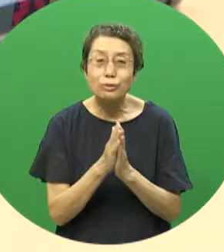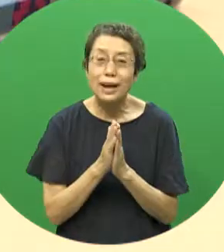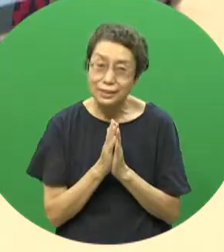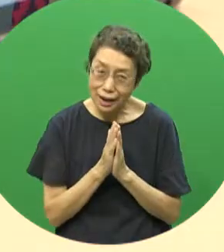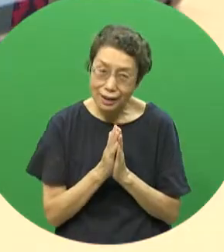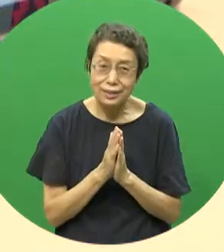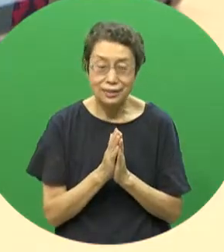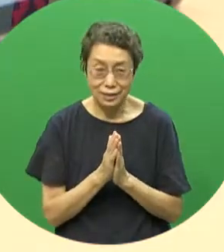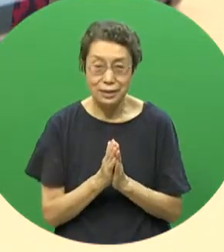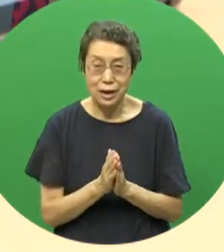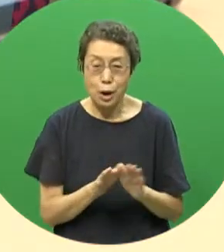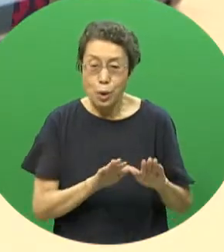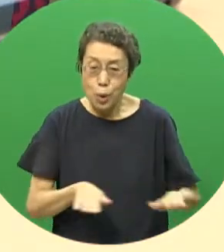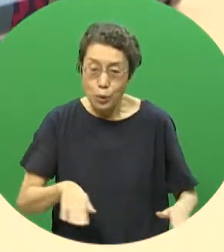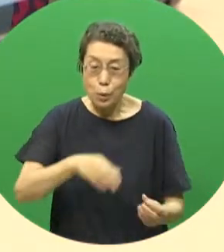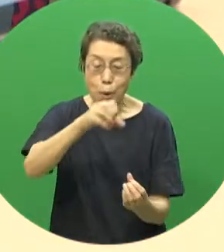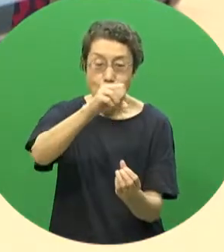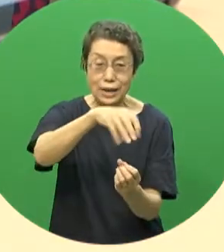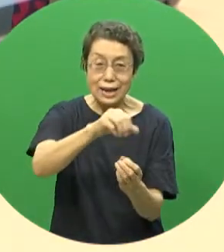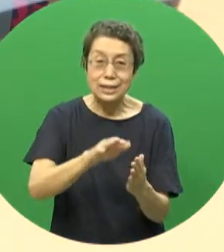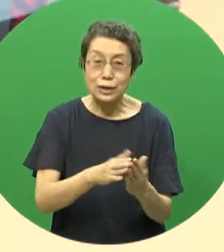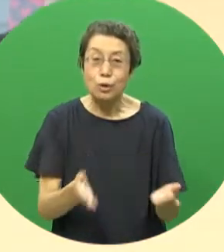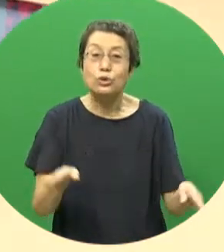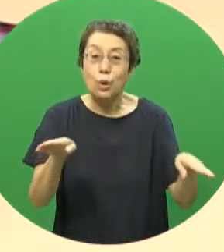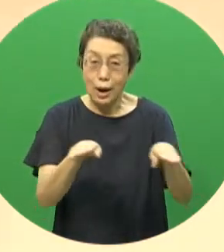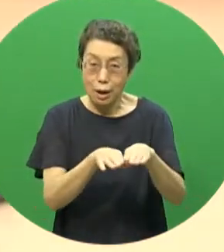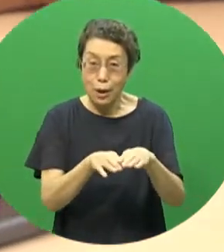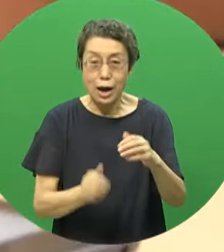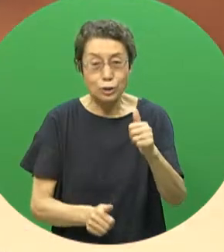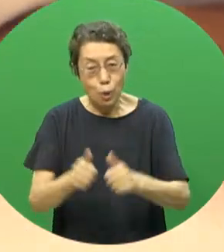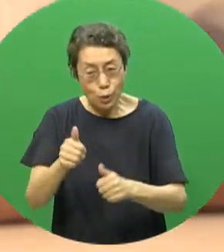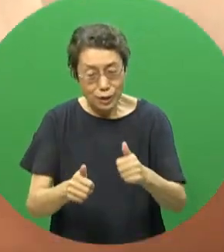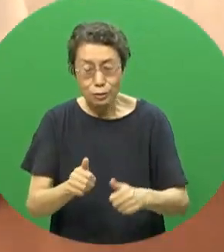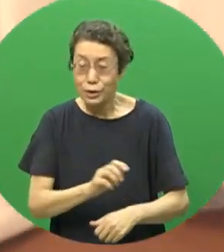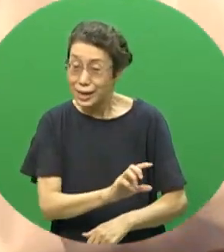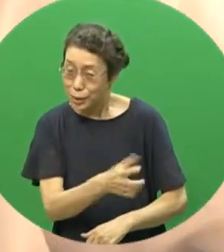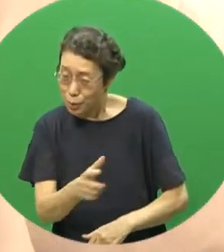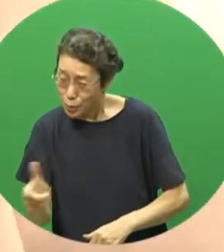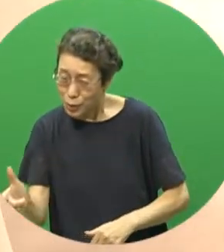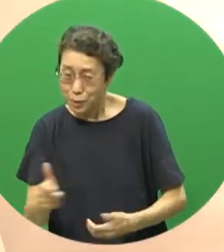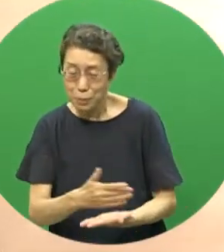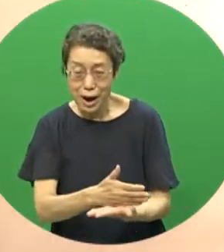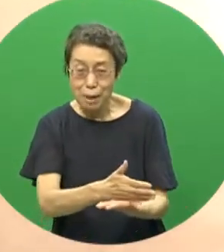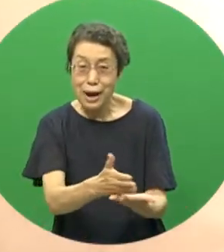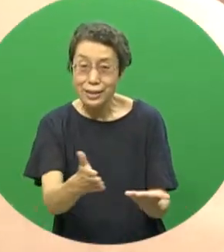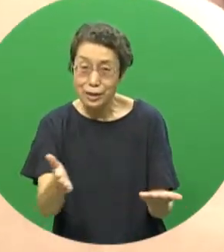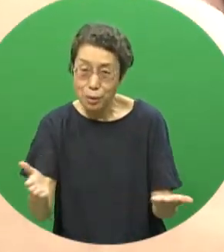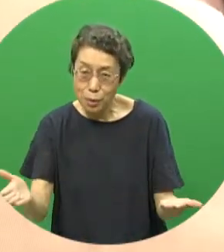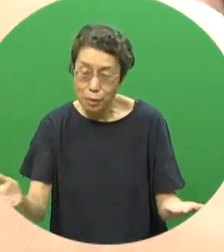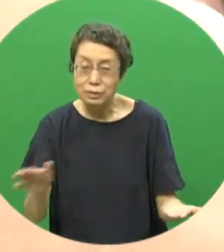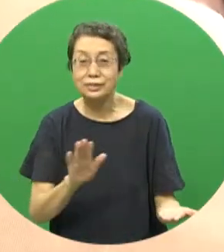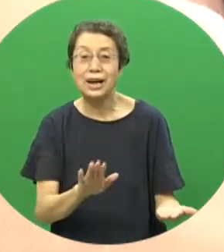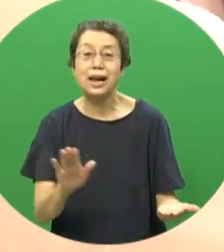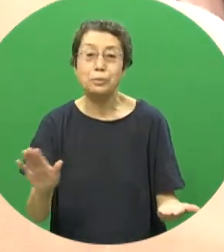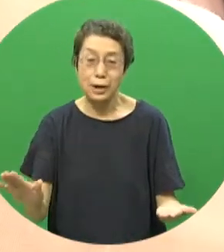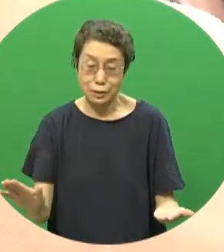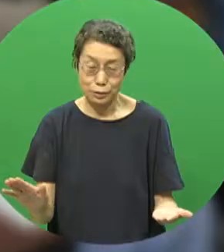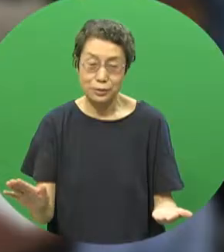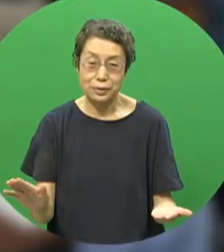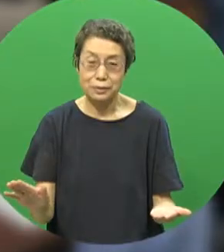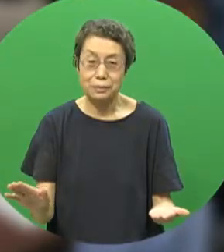。子ども電子図書館にはドリルや図鑑、小説や絵本などいろんな種類の書籍を揃えています